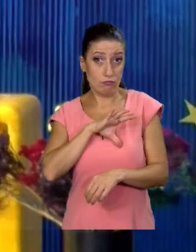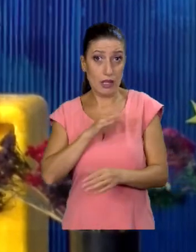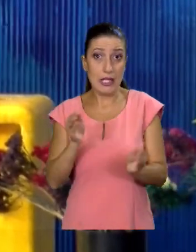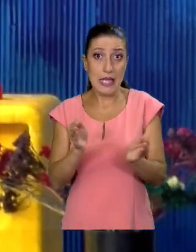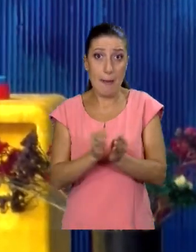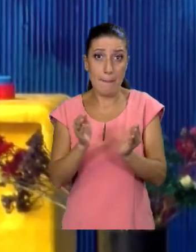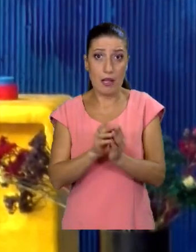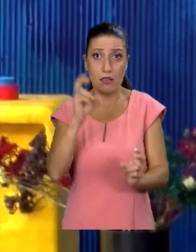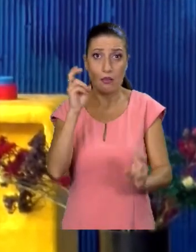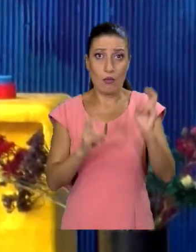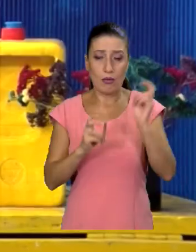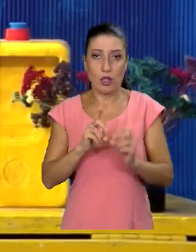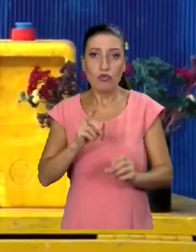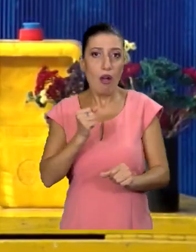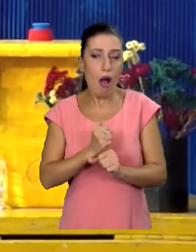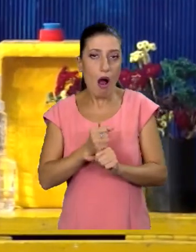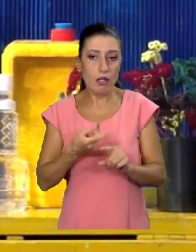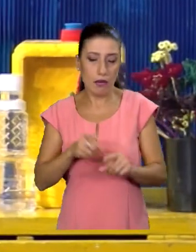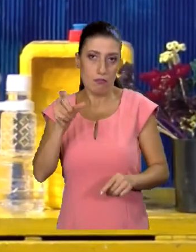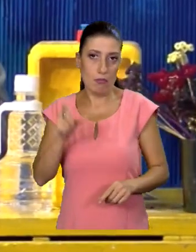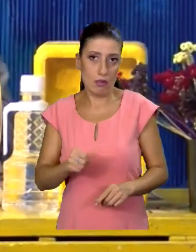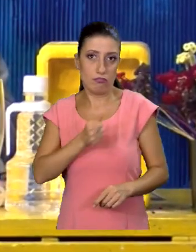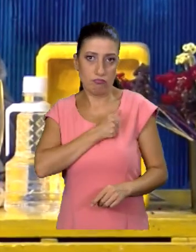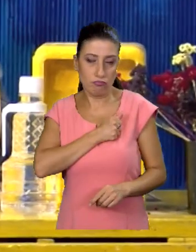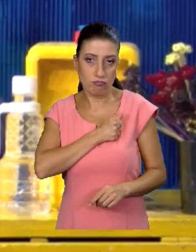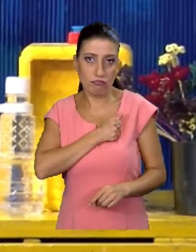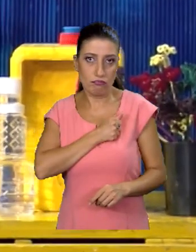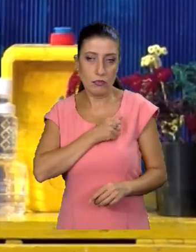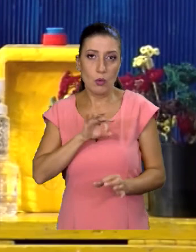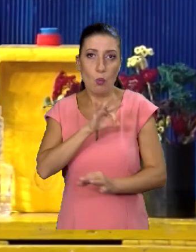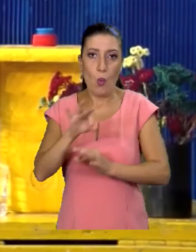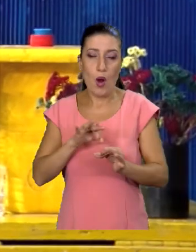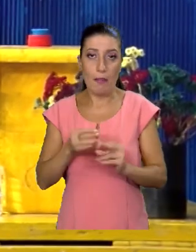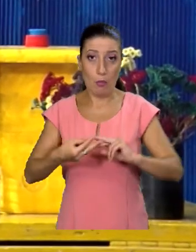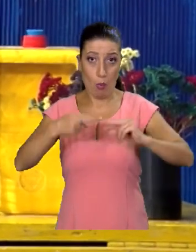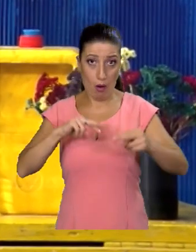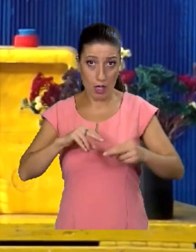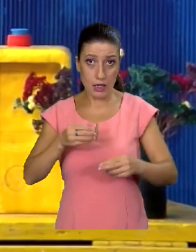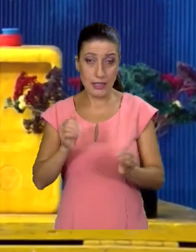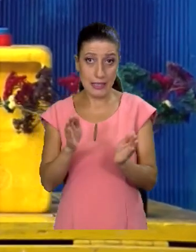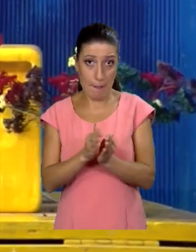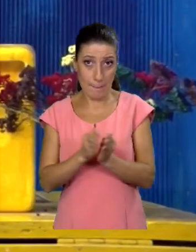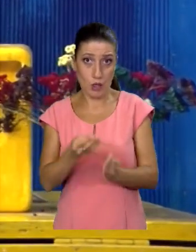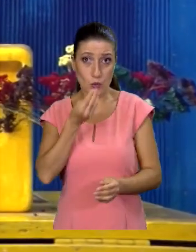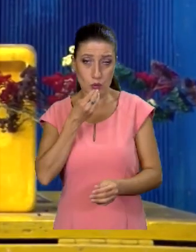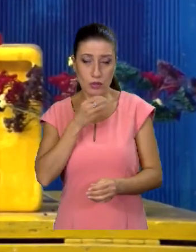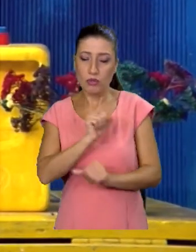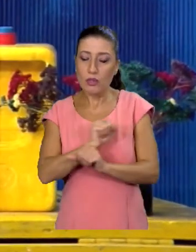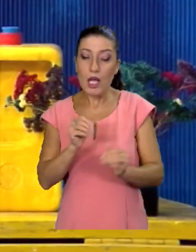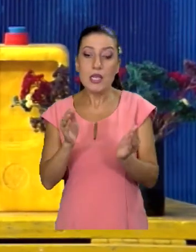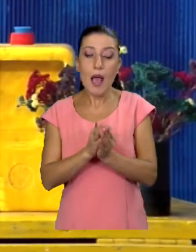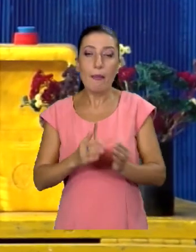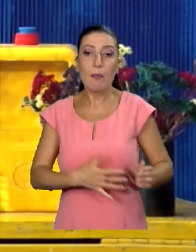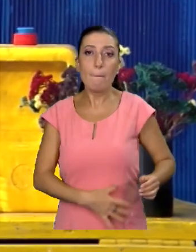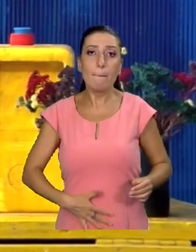gorțaranum, inciane et martă. Ինչանի այդ մարդը բրդի մուրաբայի փոխարեն ցեմենտ ուտի, բայց դա չի կարելի ցեմենտից փորը կքարանա